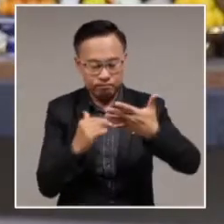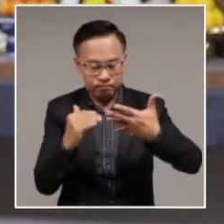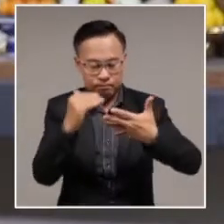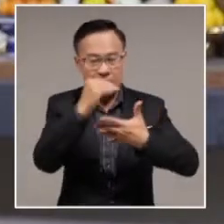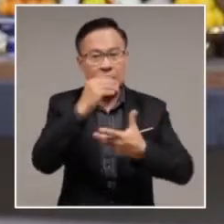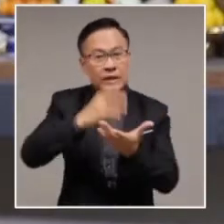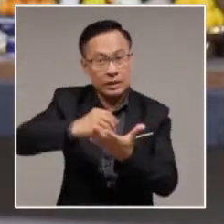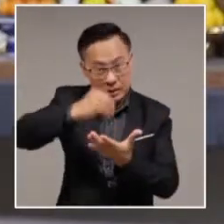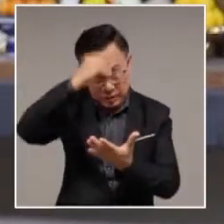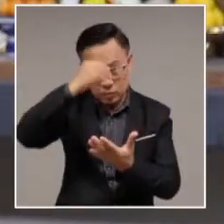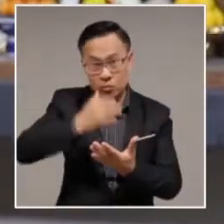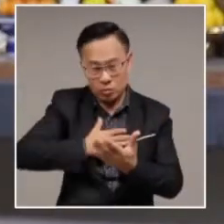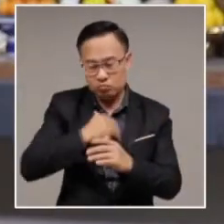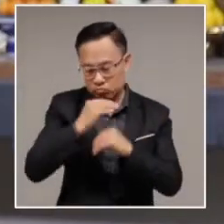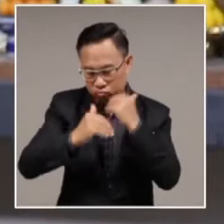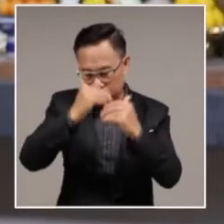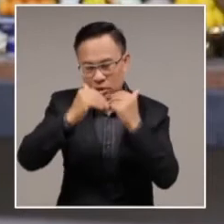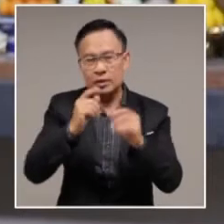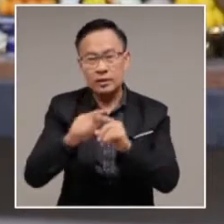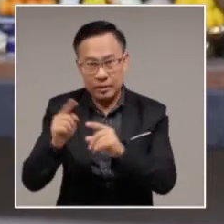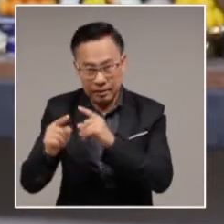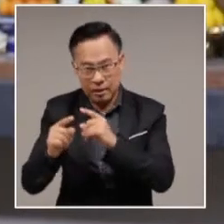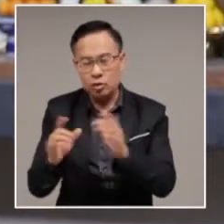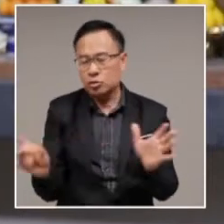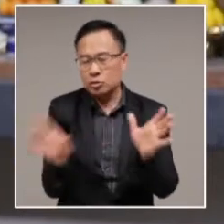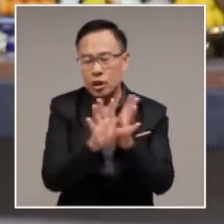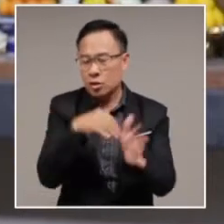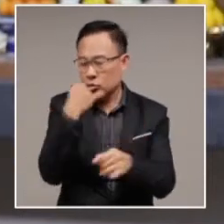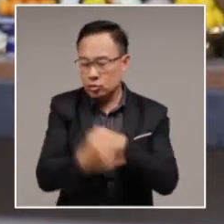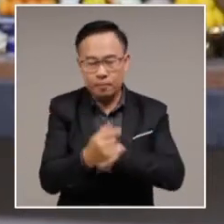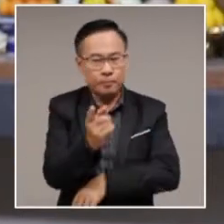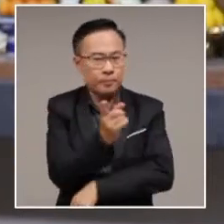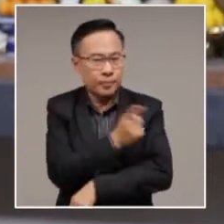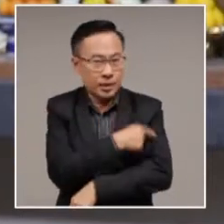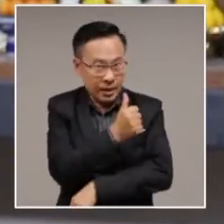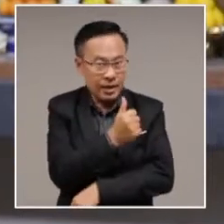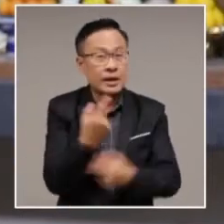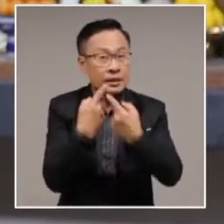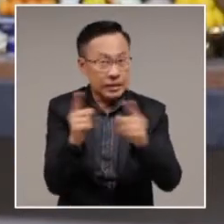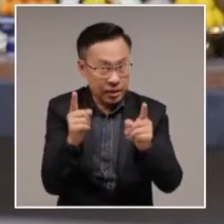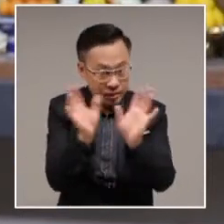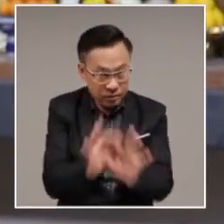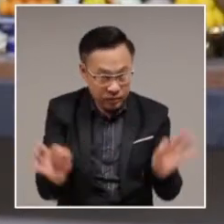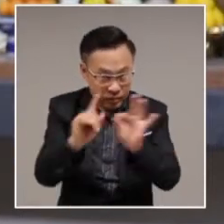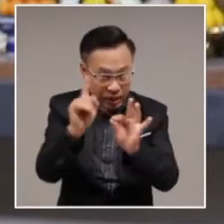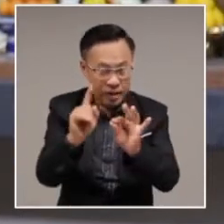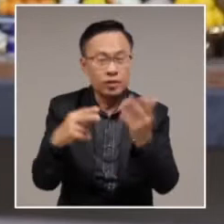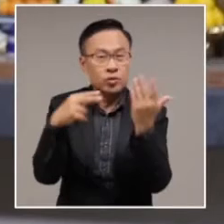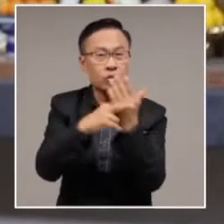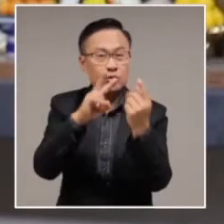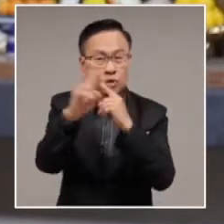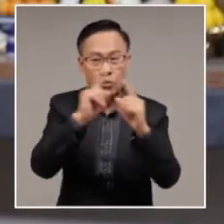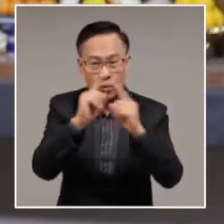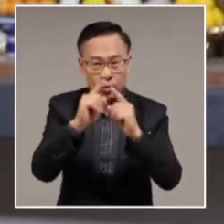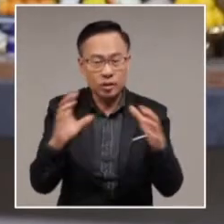ที่จะให้ความสำคัญกับการศึกษาแล้วก็เรียนจนจบปริญญาตรีแต่ที่น่าสนใจค่ะคุณผู้ชมคะช่วงหน้าเดี๋ยวเราจะพา